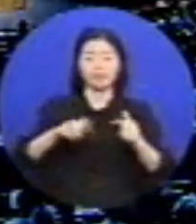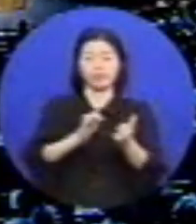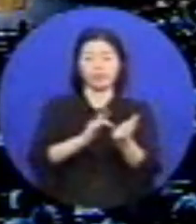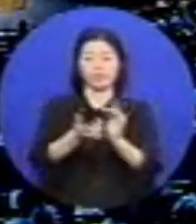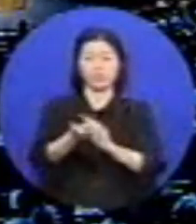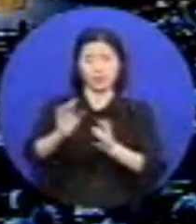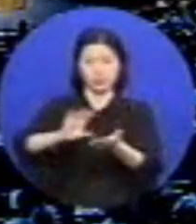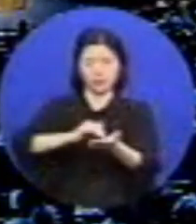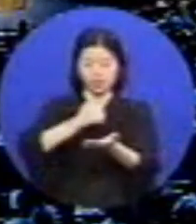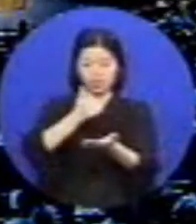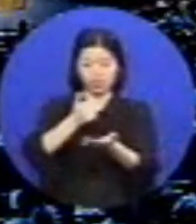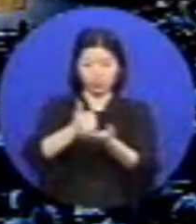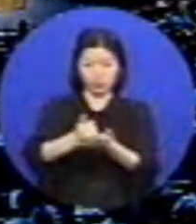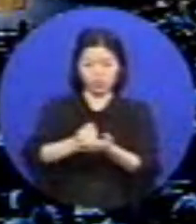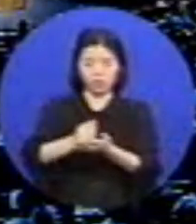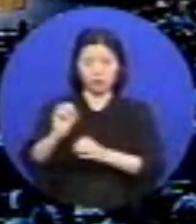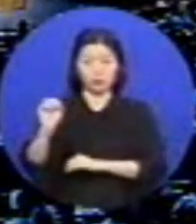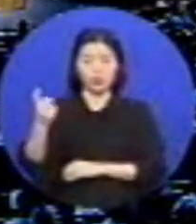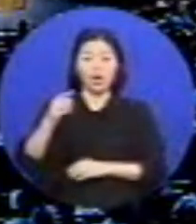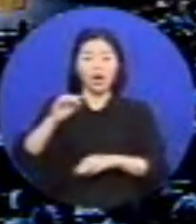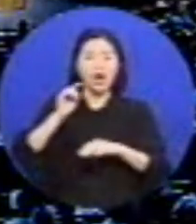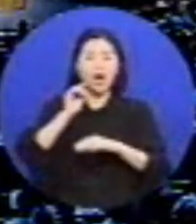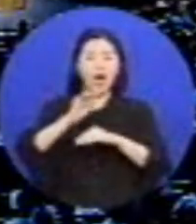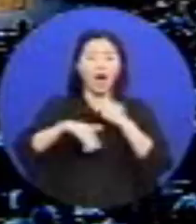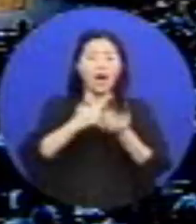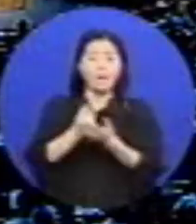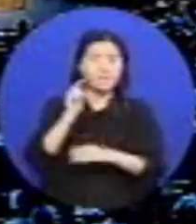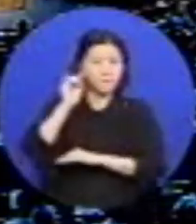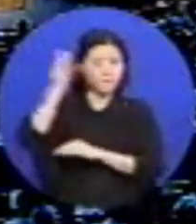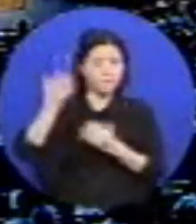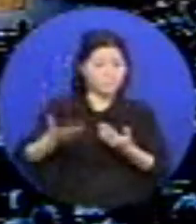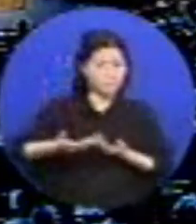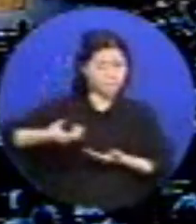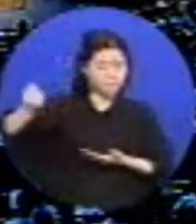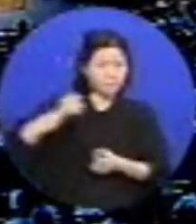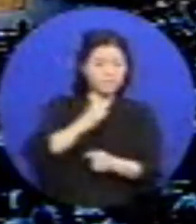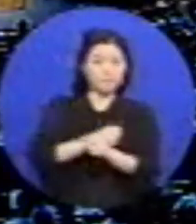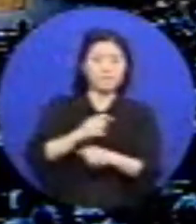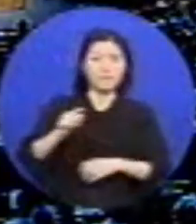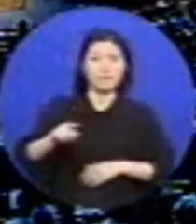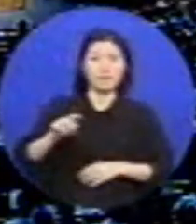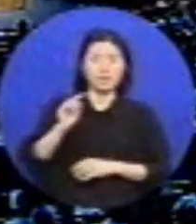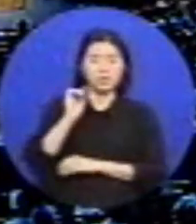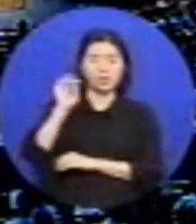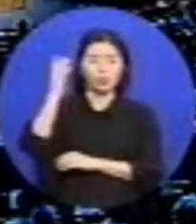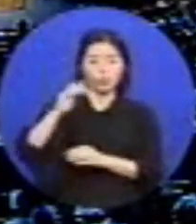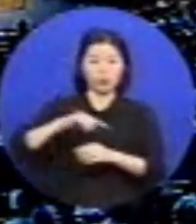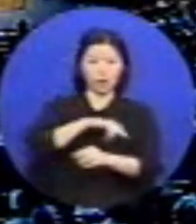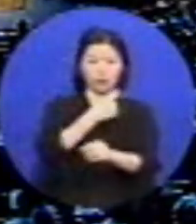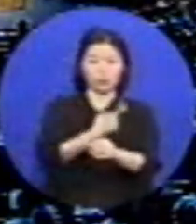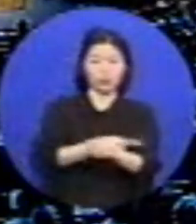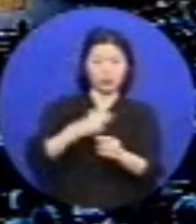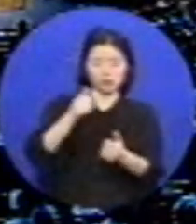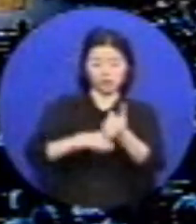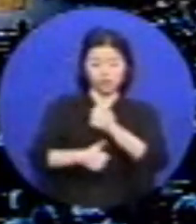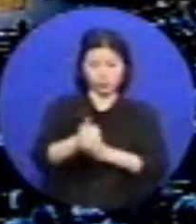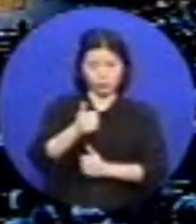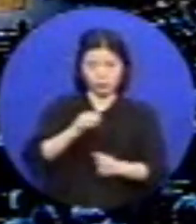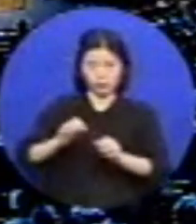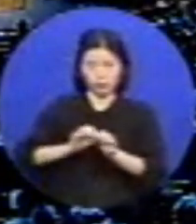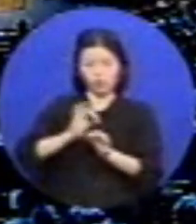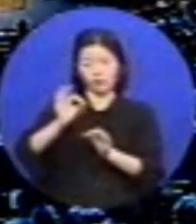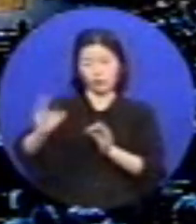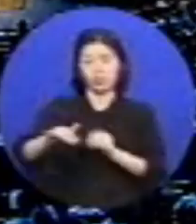말미암아 하나님이 영광을 받으시게 하려 함이니 그에게 영광과 권능이 세세에 무궁하도록